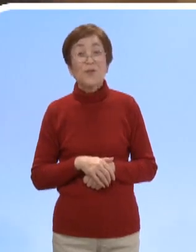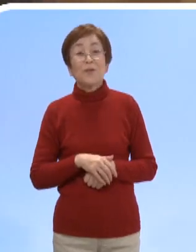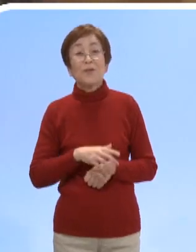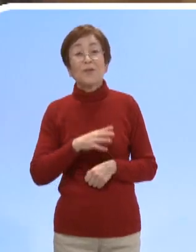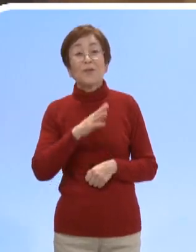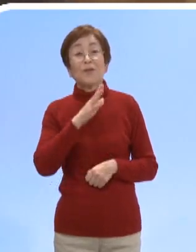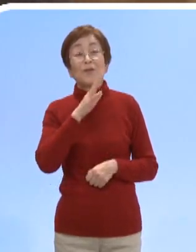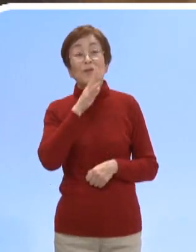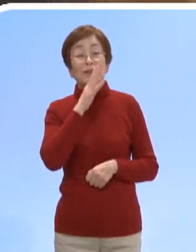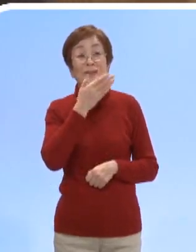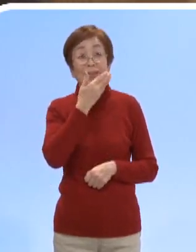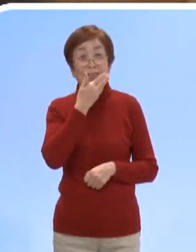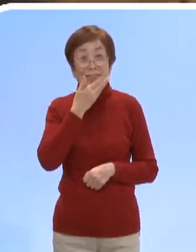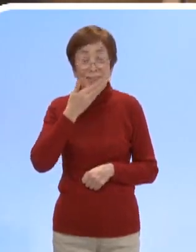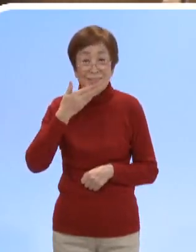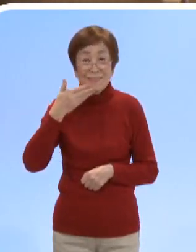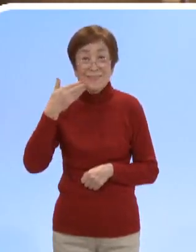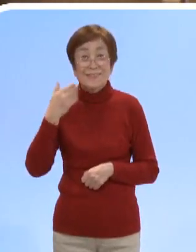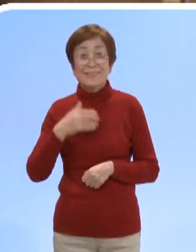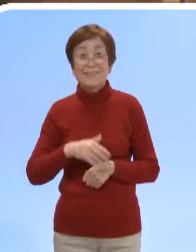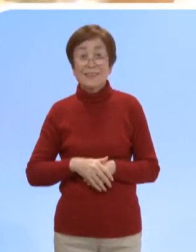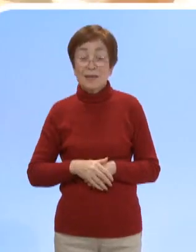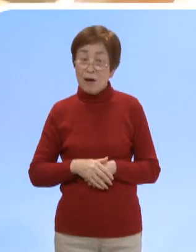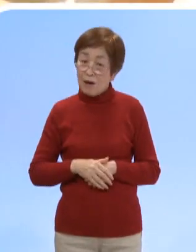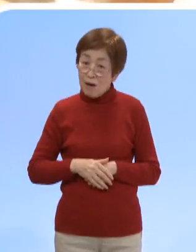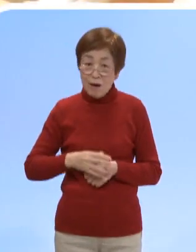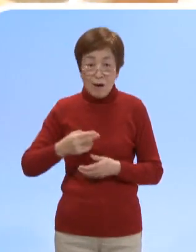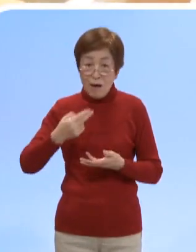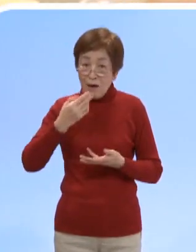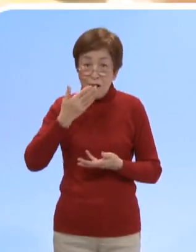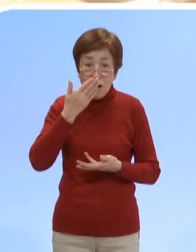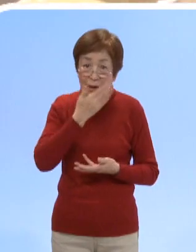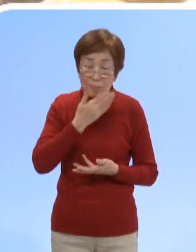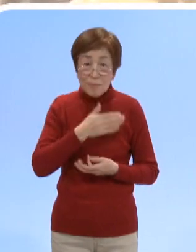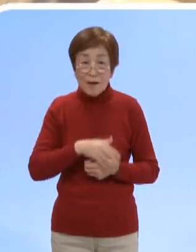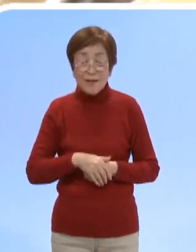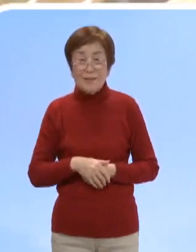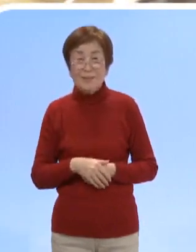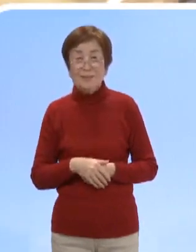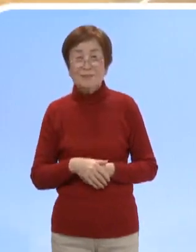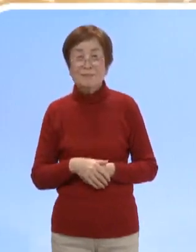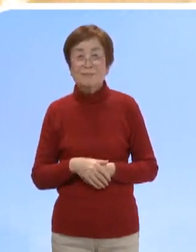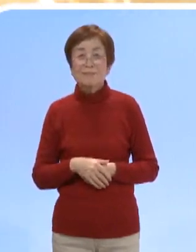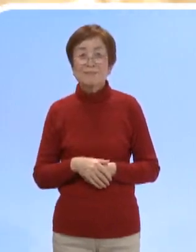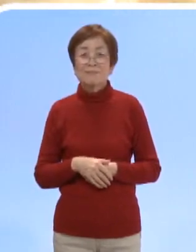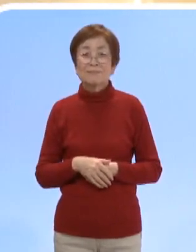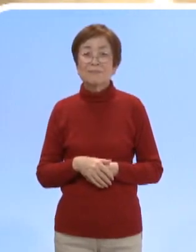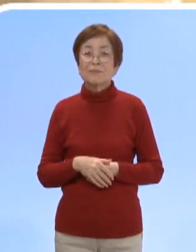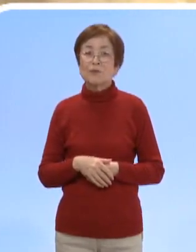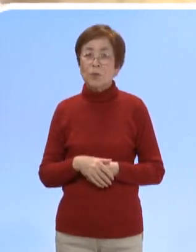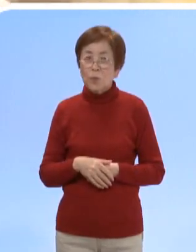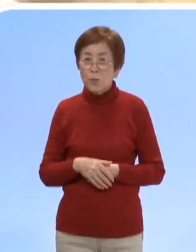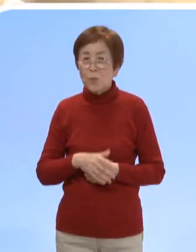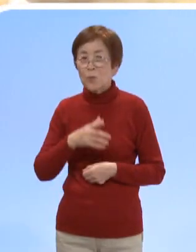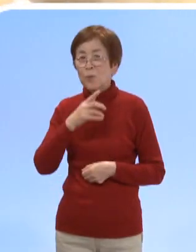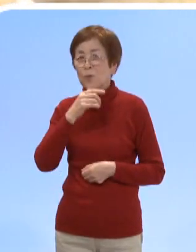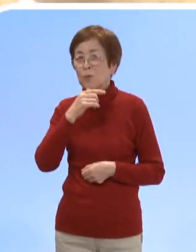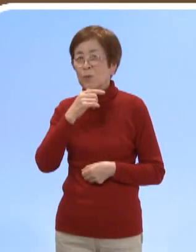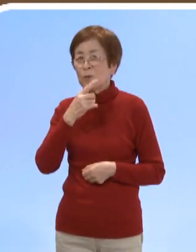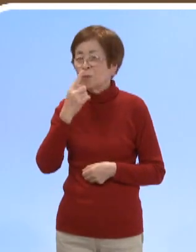ん、めちゃくちゃ美味しいです。 ありがとうございます、う ん、甘いよ、 いただきます